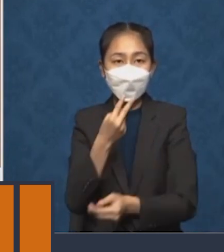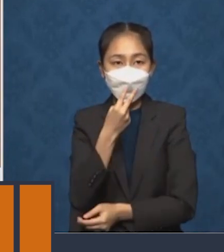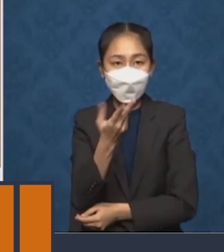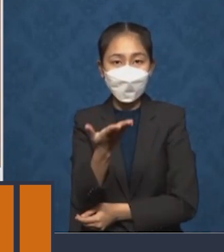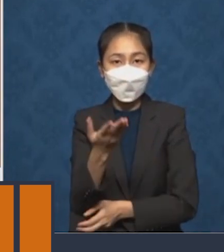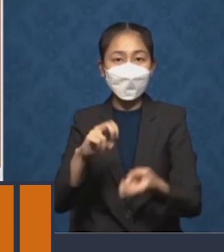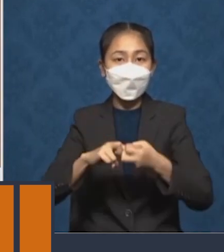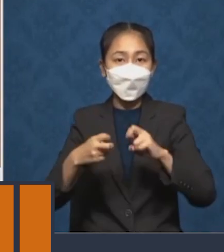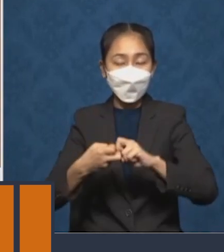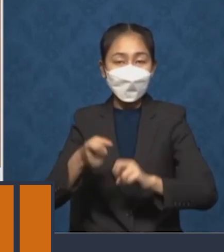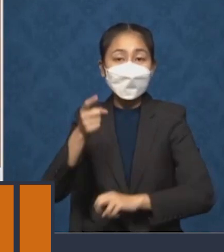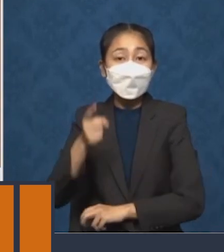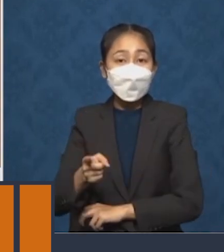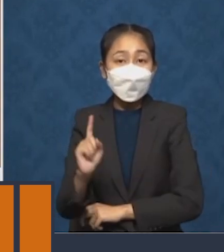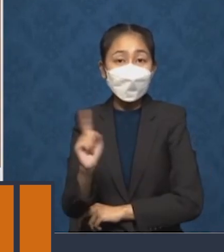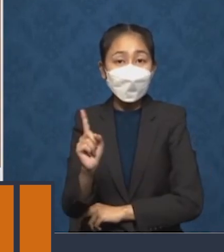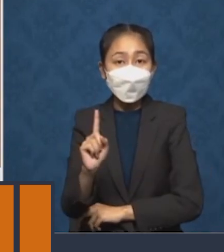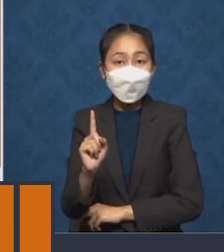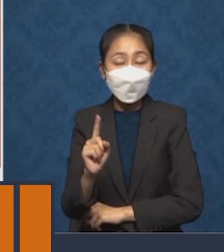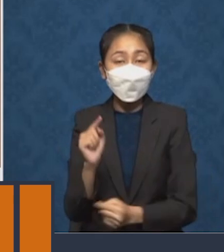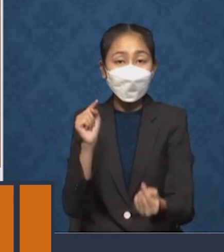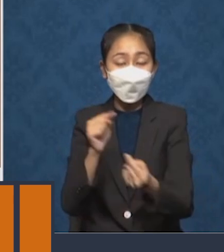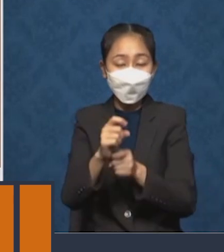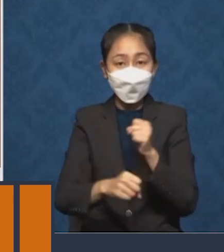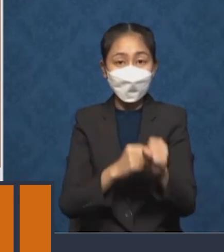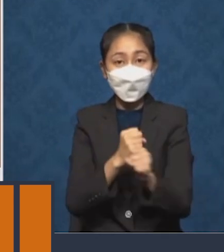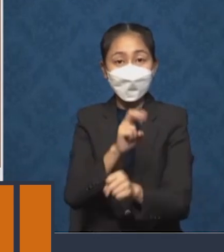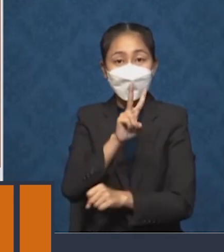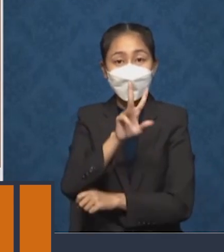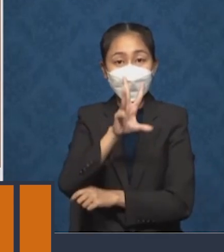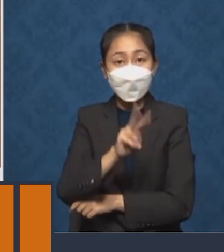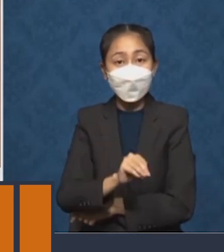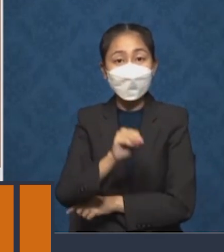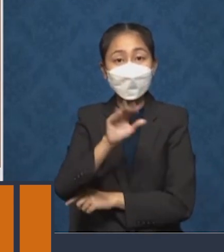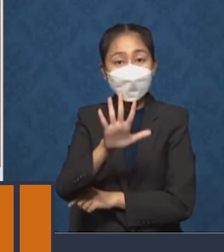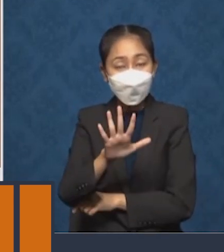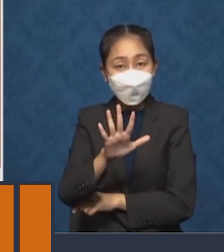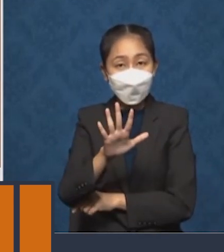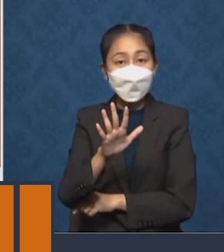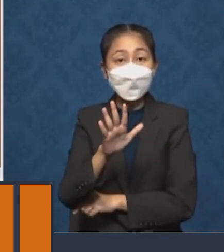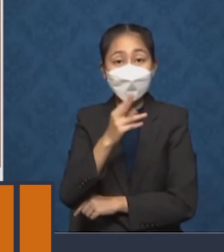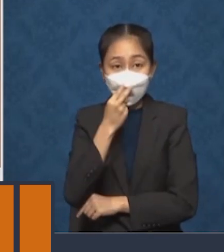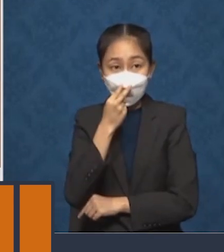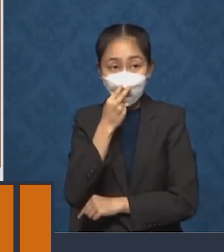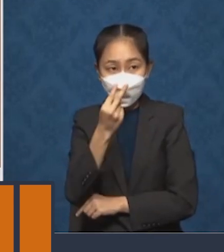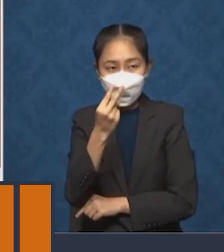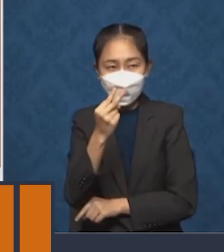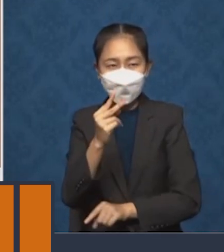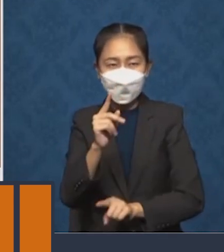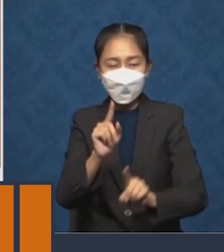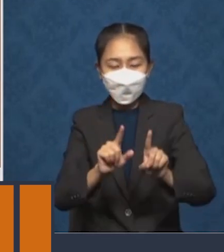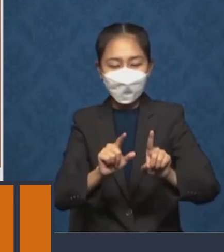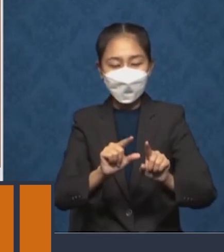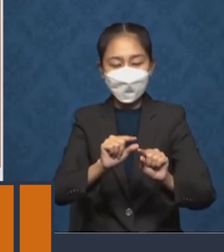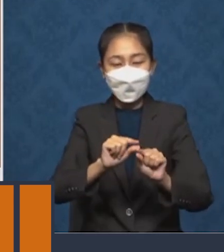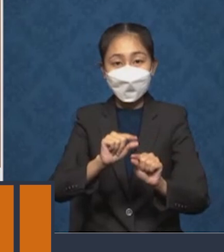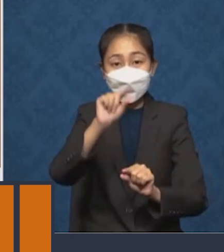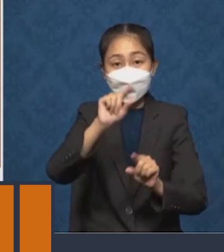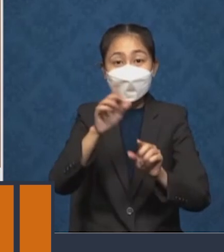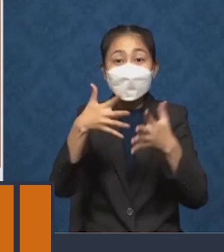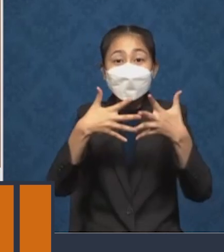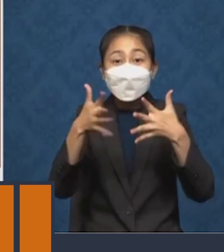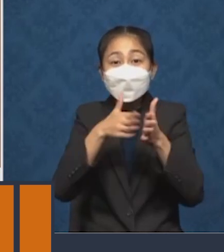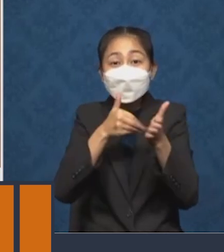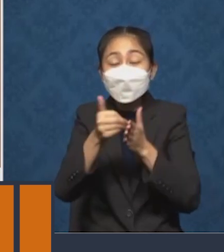าจริงๆไม่ใช่แค่เฉพาะปี2565นะคะถ้าท่านดูนะคะแท่งสีเทาคือรายจ่ายน